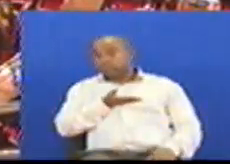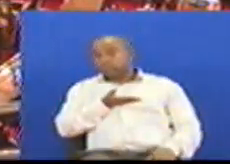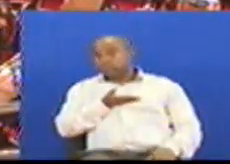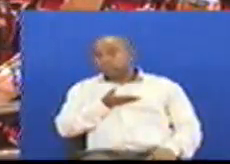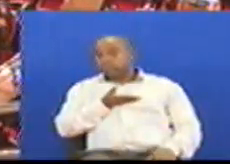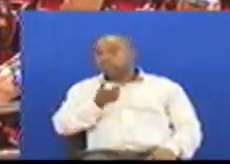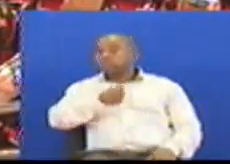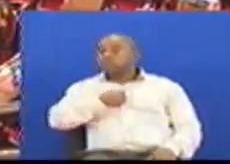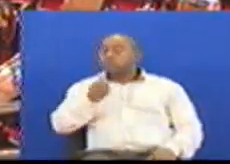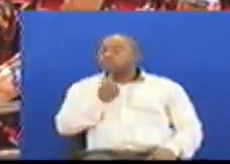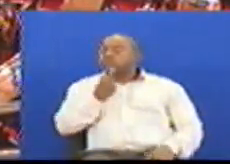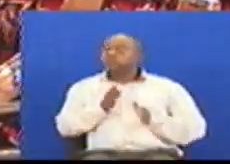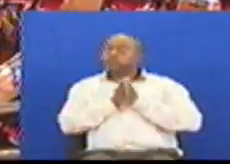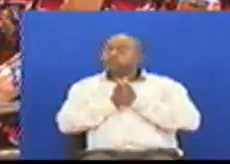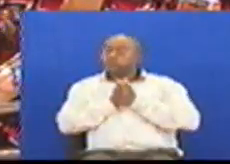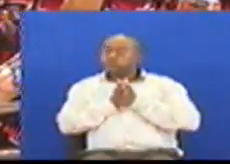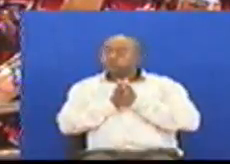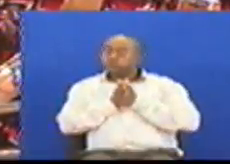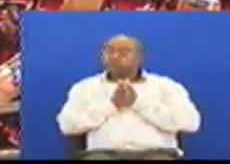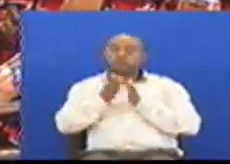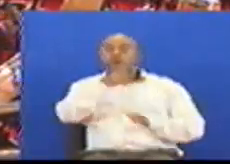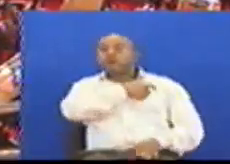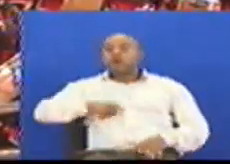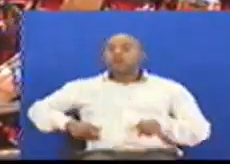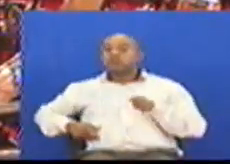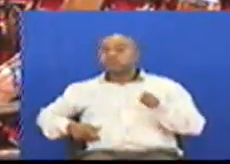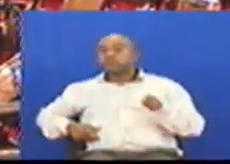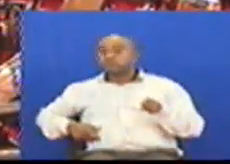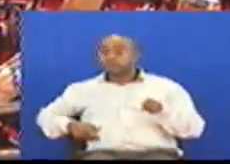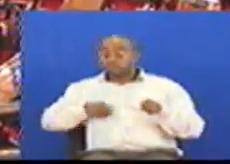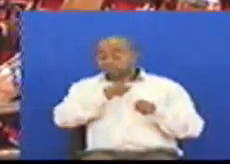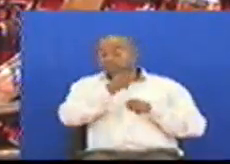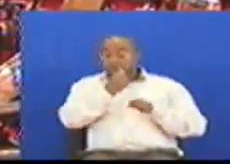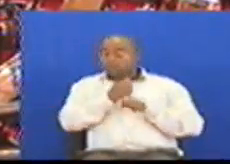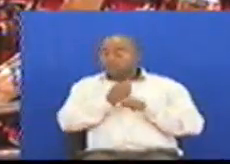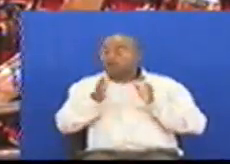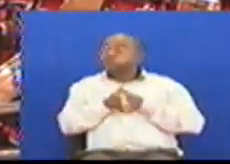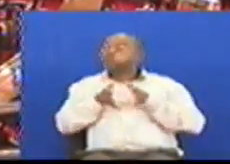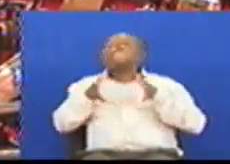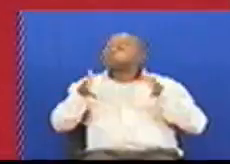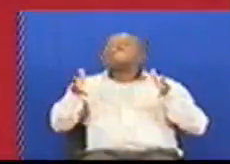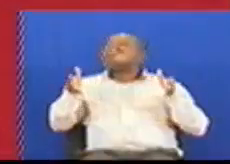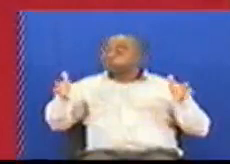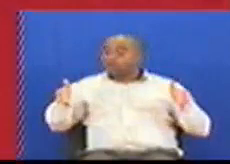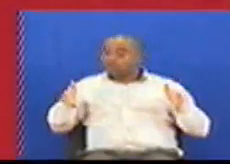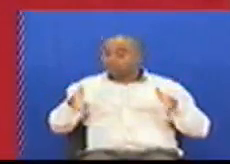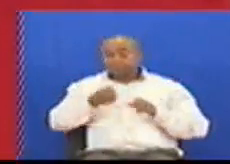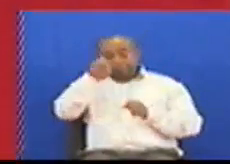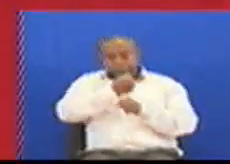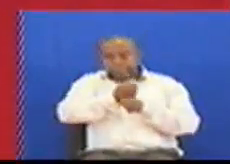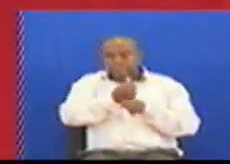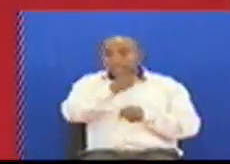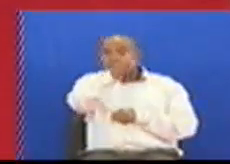yote tumshukuru sana Mheshimiwa Rais kwa kazi kubwa ambayo anaifanya ya kuwatumikia wananchi wake.